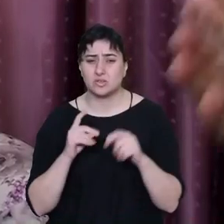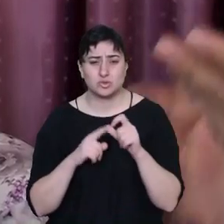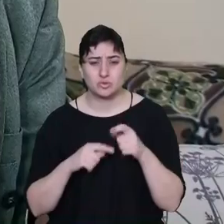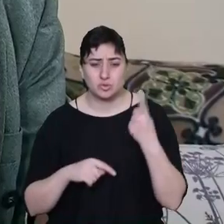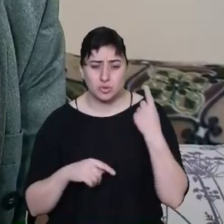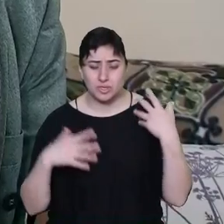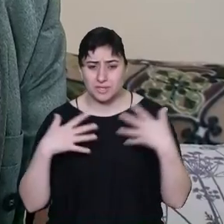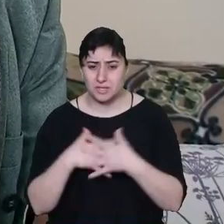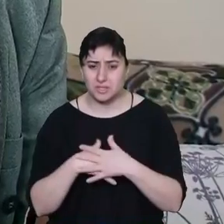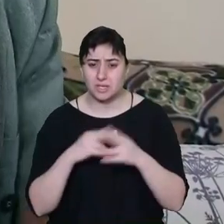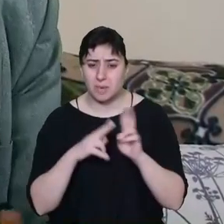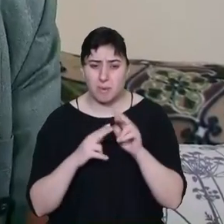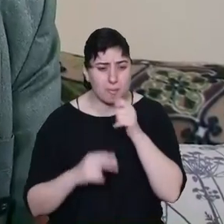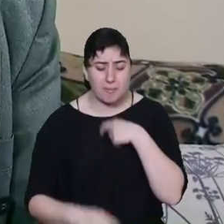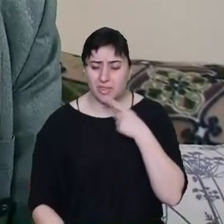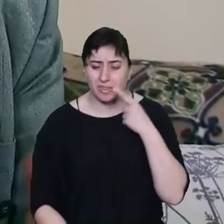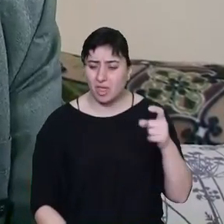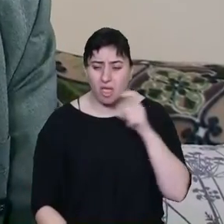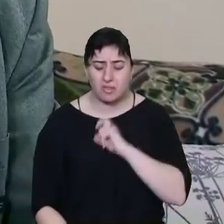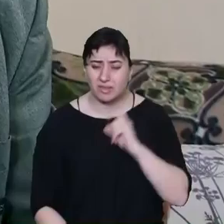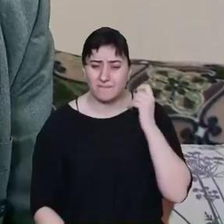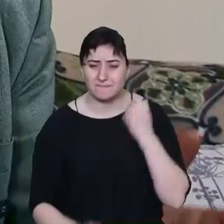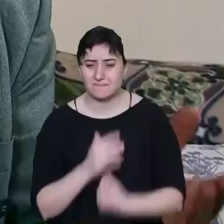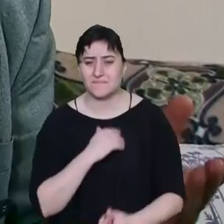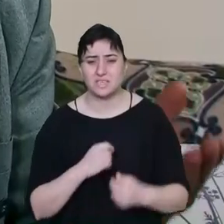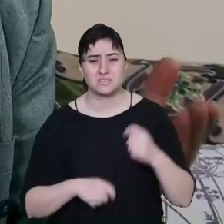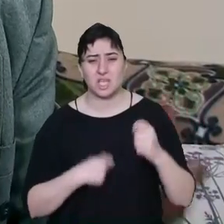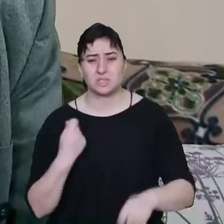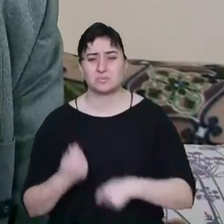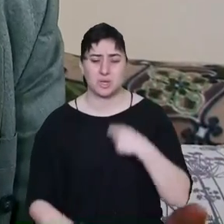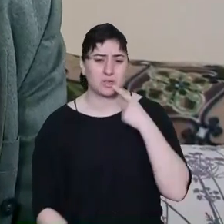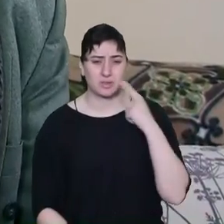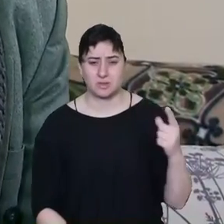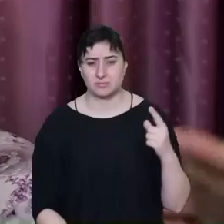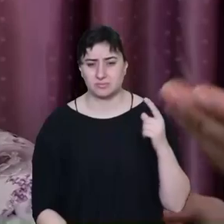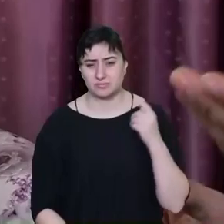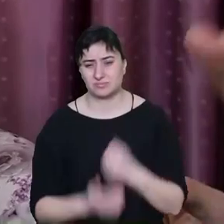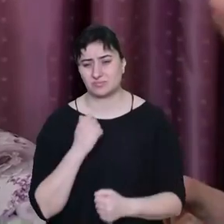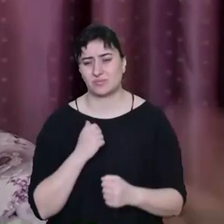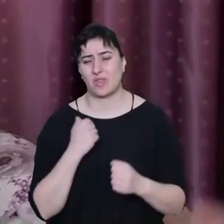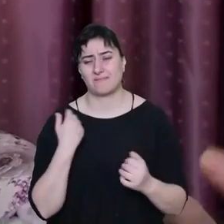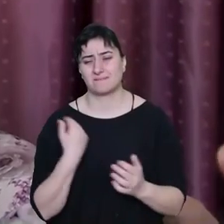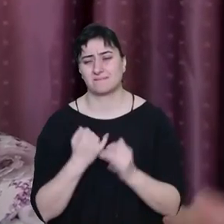Şükrü ben dün gece Kemal babama neler söyledim. Neler, ne abuk subuk laflar söyledim.